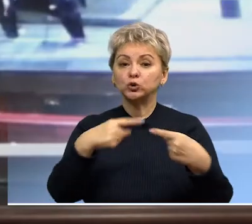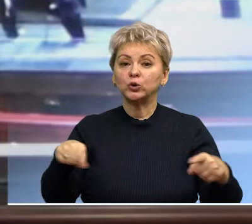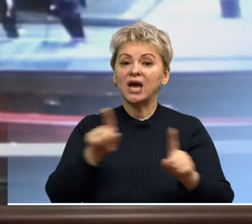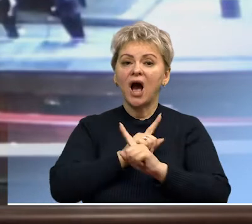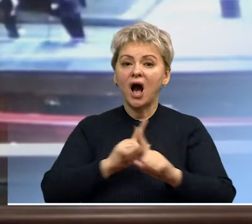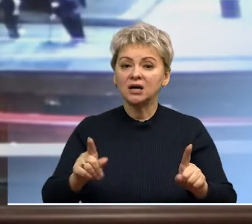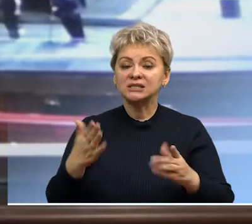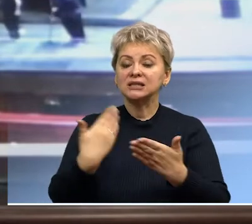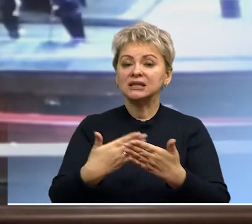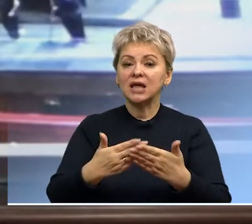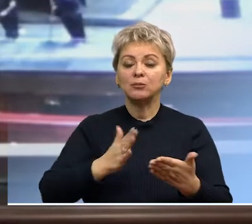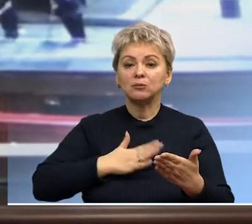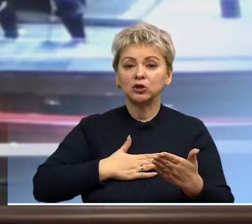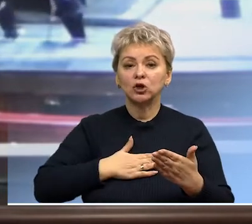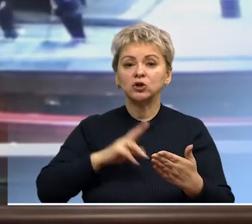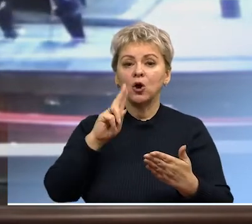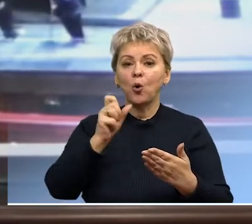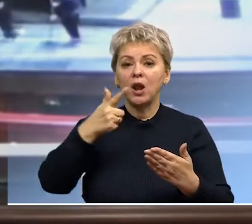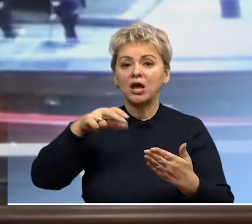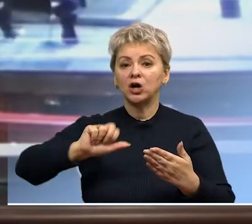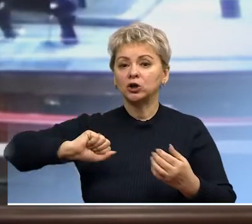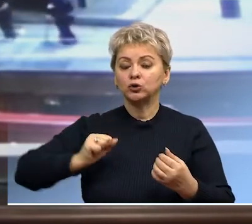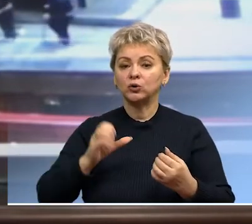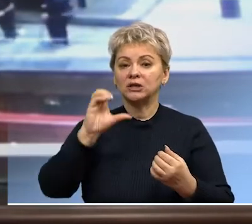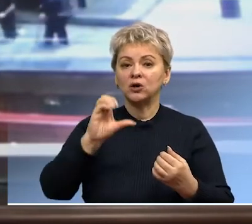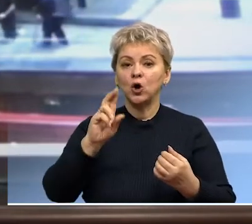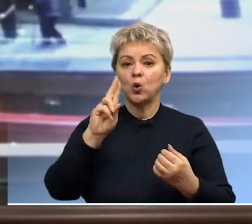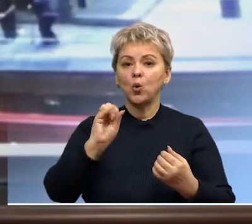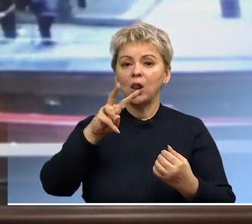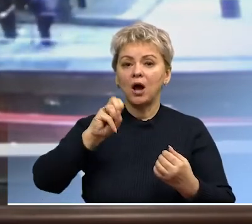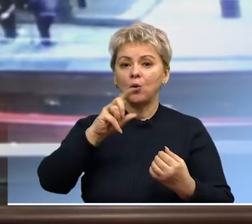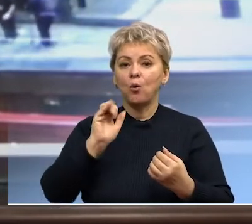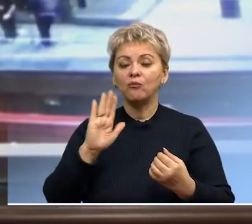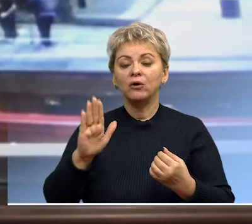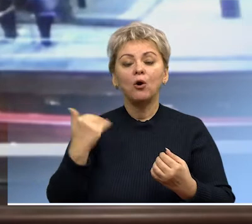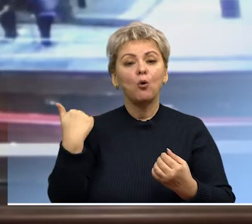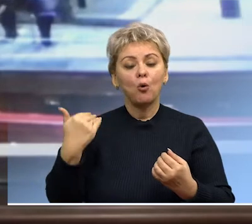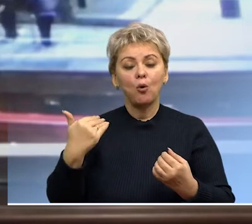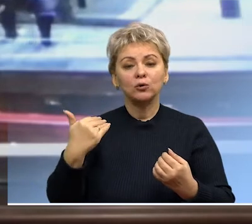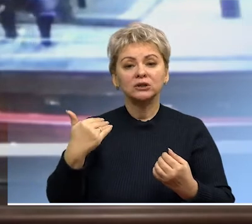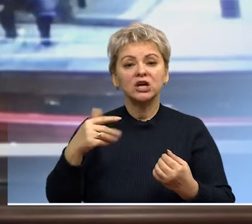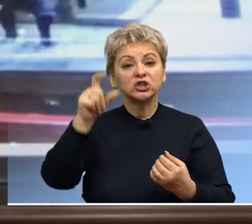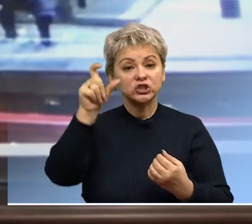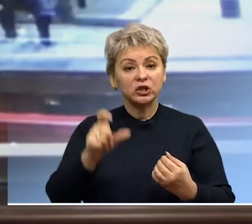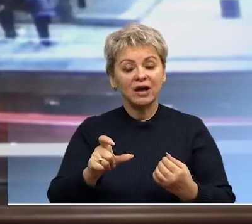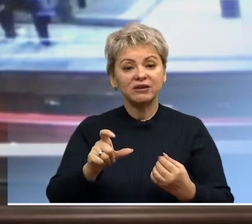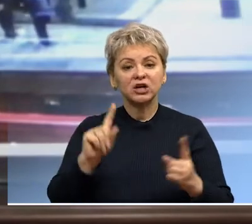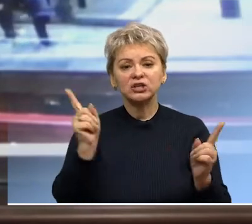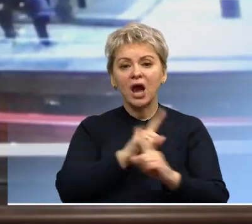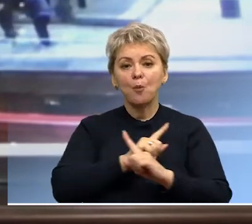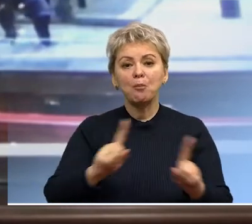другие акции. Например, наш коллега и друг Сергей Бурлаков, он